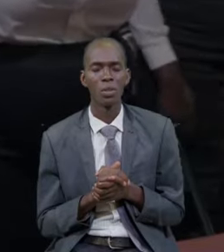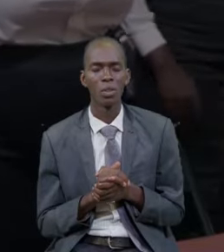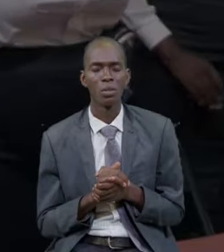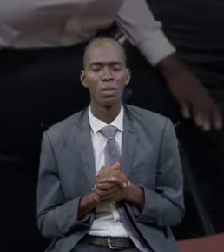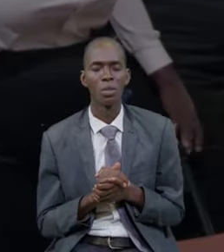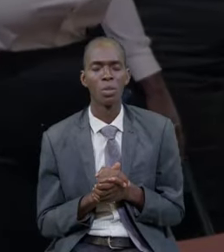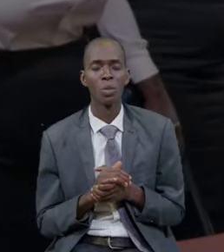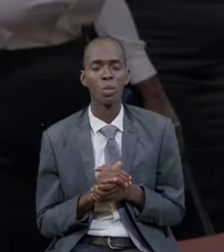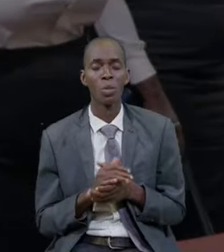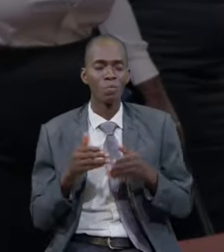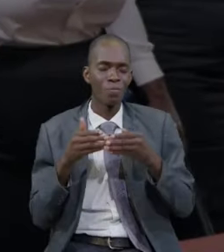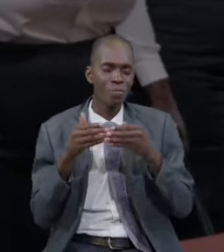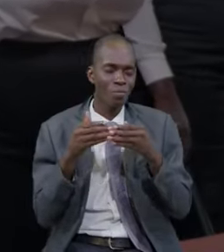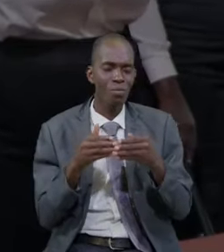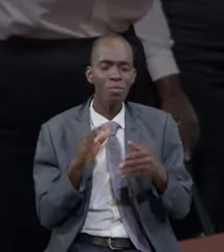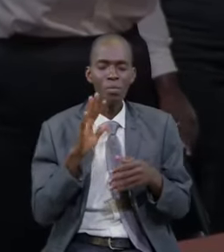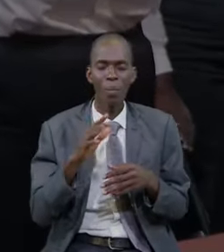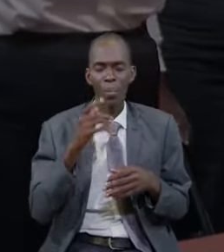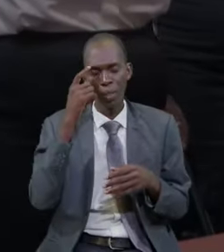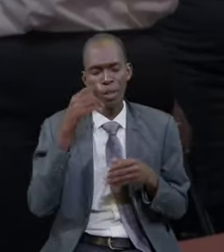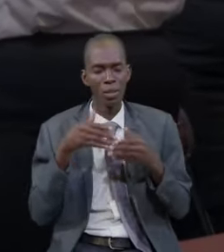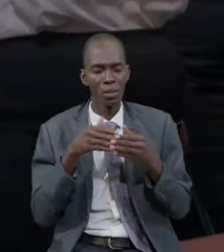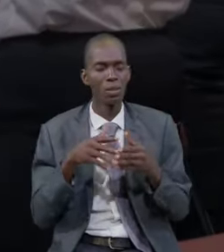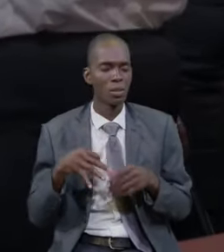Élève le cœur, le pensée.